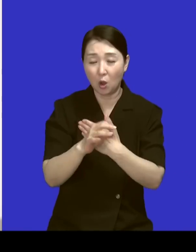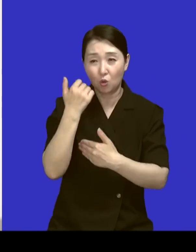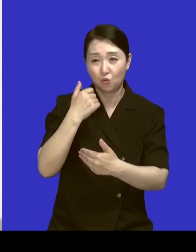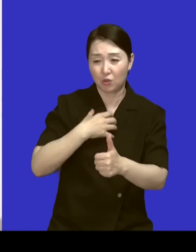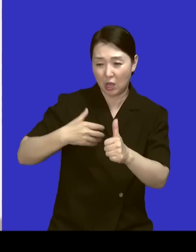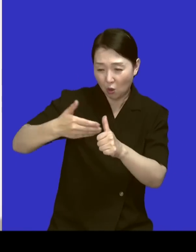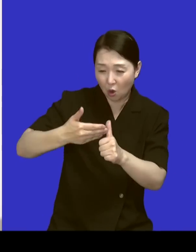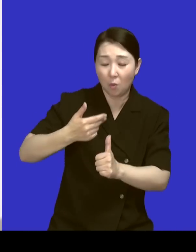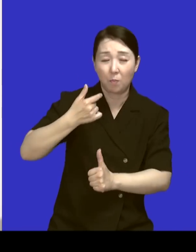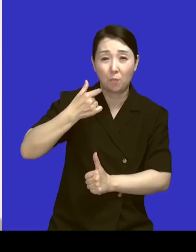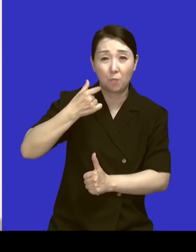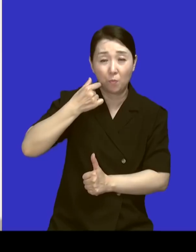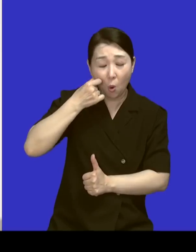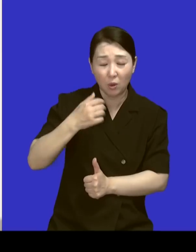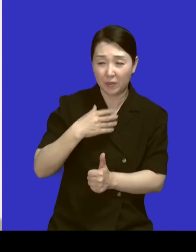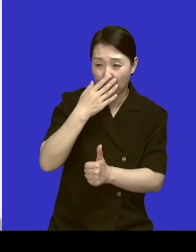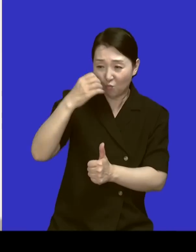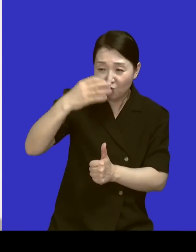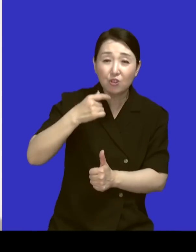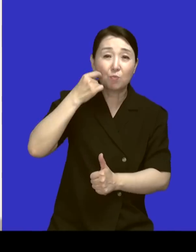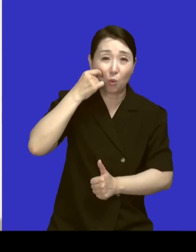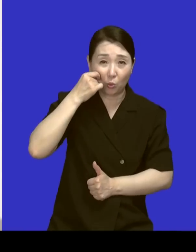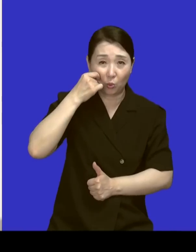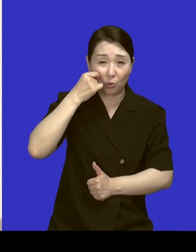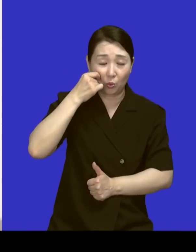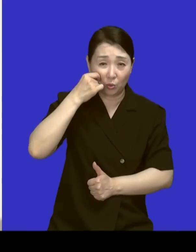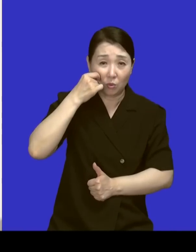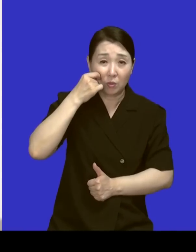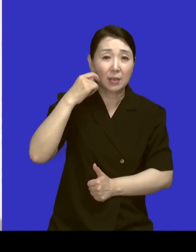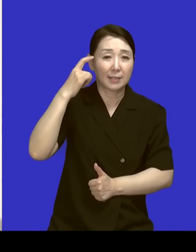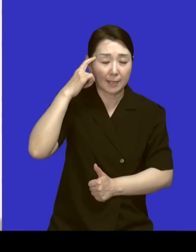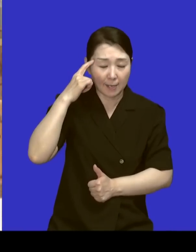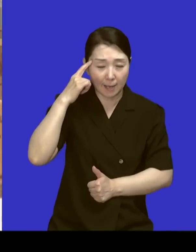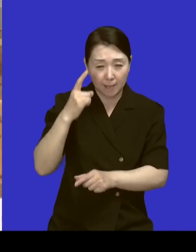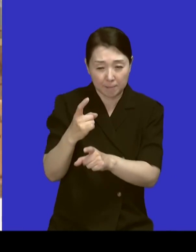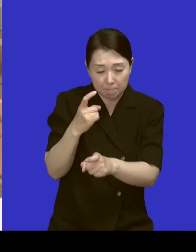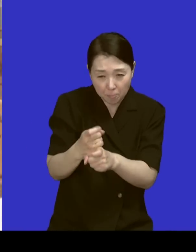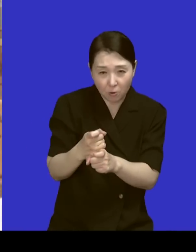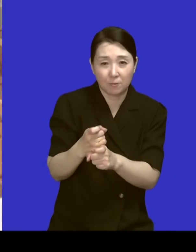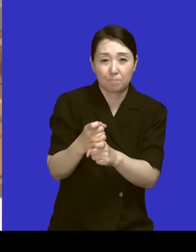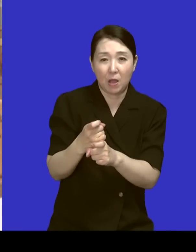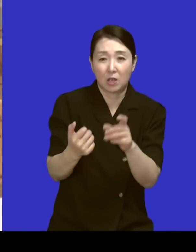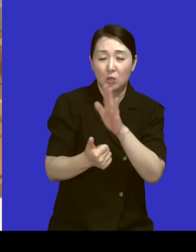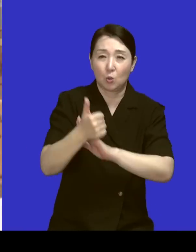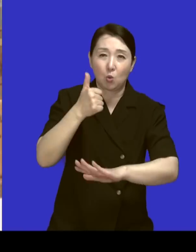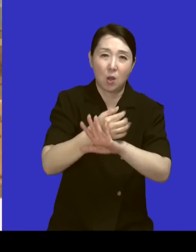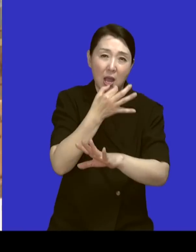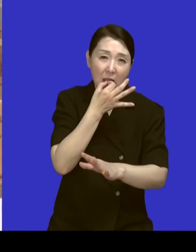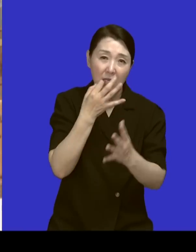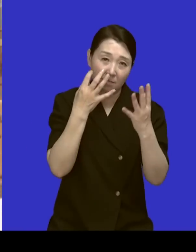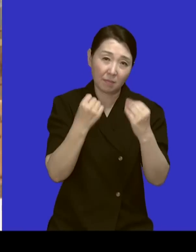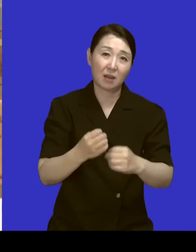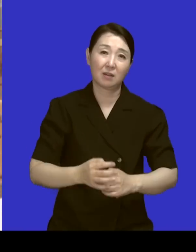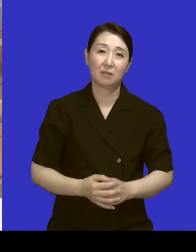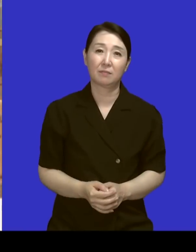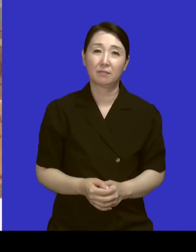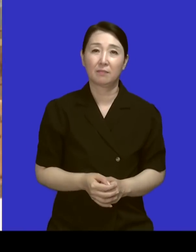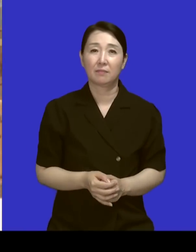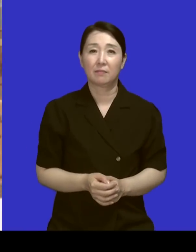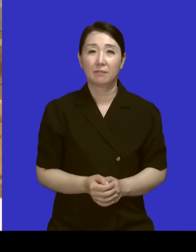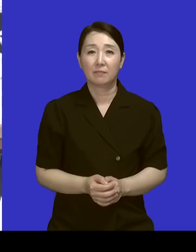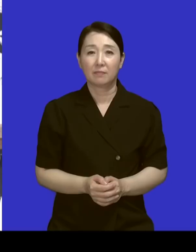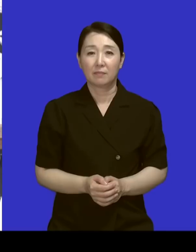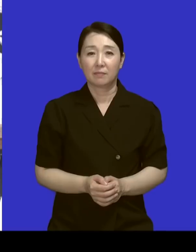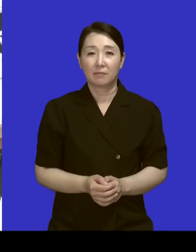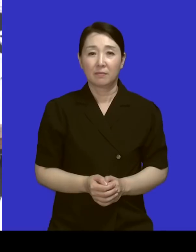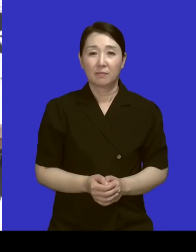네. 만만해 보지 않을 것이다. 그런 마음으로 복수심과 어떤 성공에 대한 욕망을 갖게 됐던 거죠. 아.